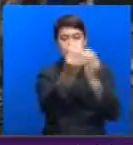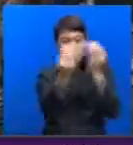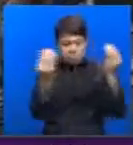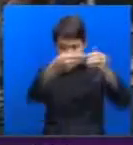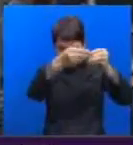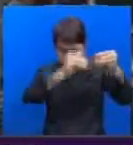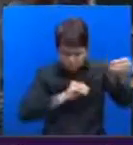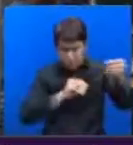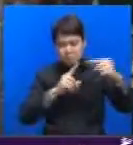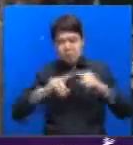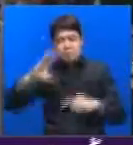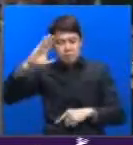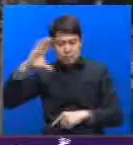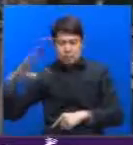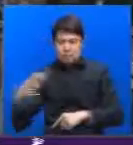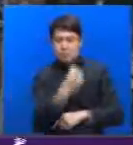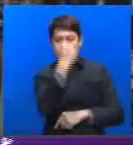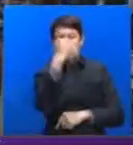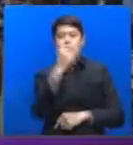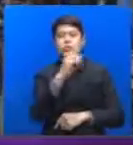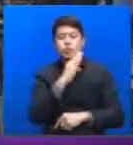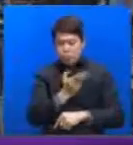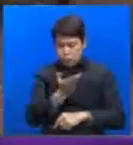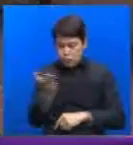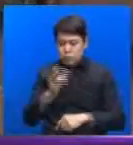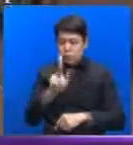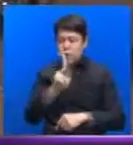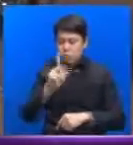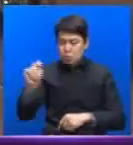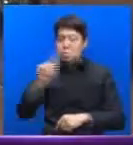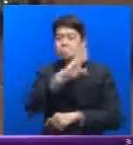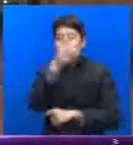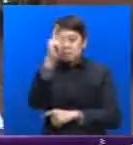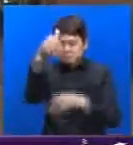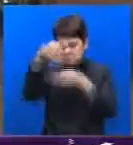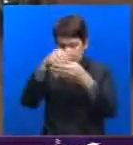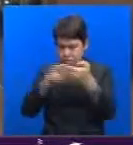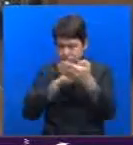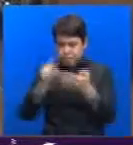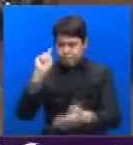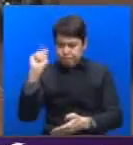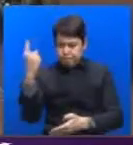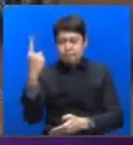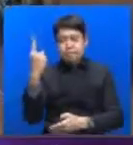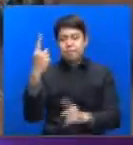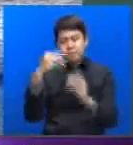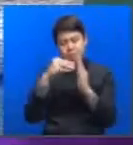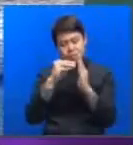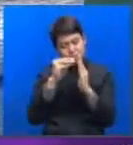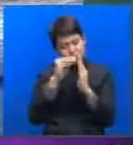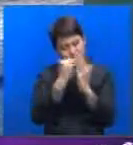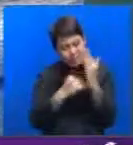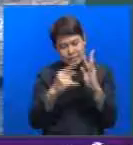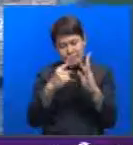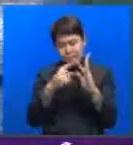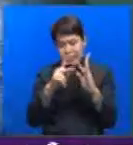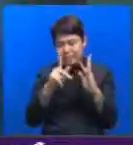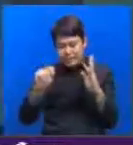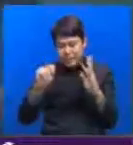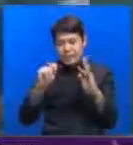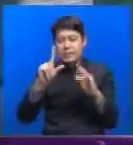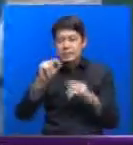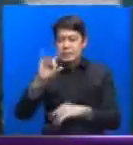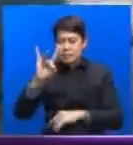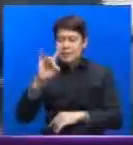101 หรอ ทำการระทบอหารพรอมเรีร้องให้กกอ attracted กำหนดวันเลือกใหม่ ให้กับ 28 เคชนที่ยังไม่มการเลอกตั้ง